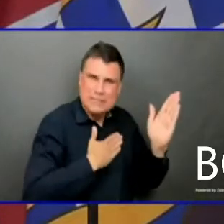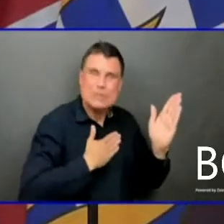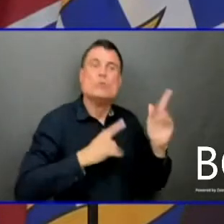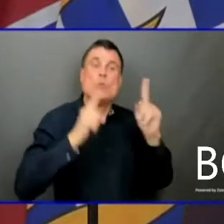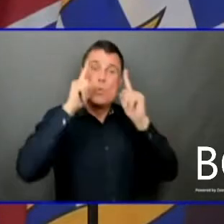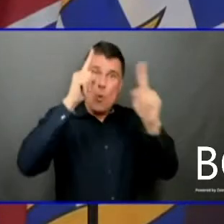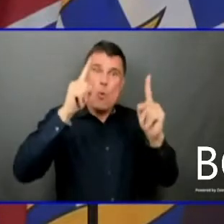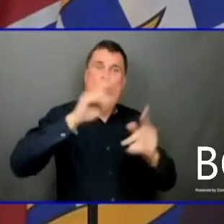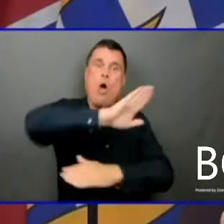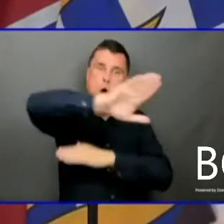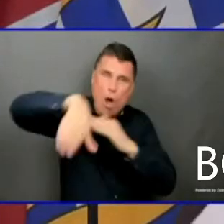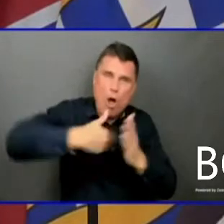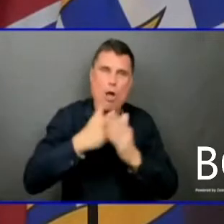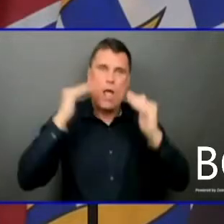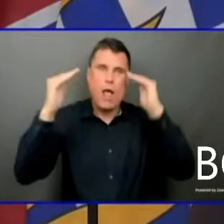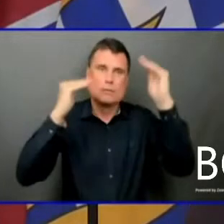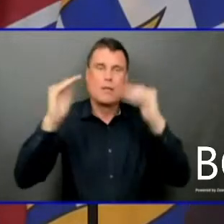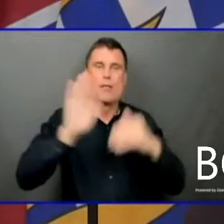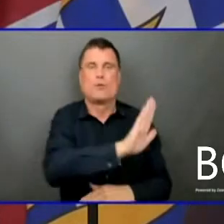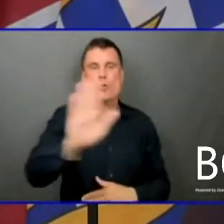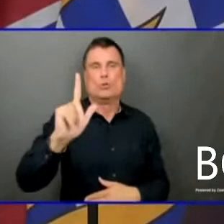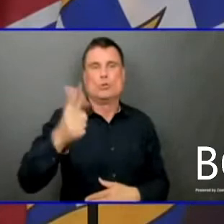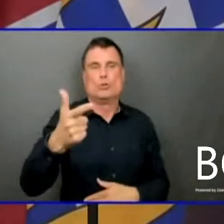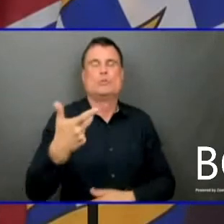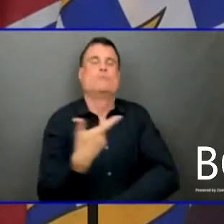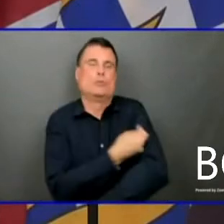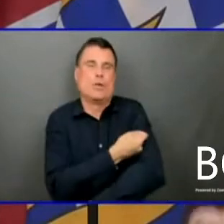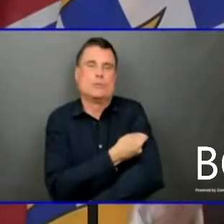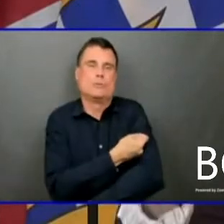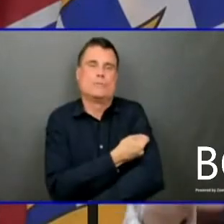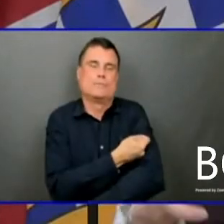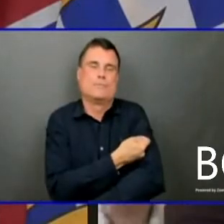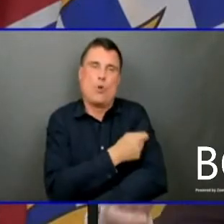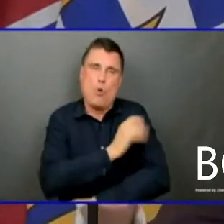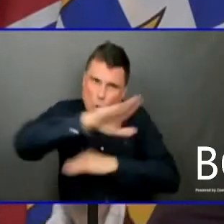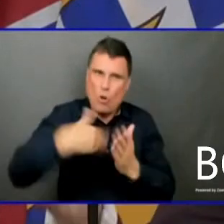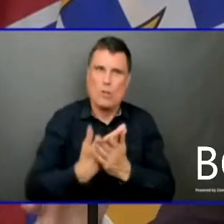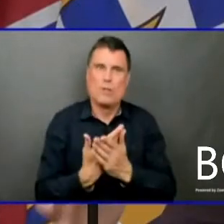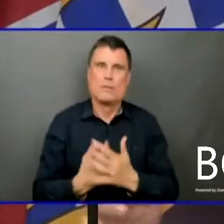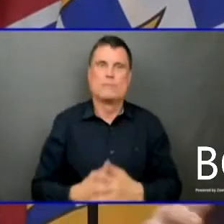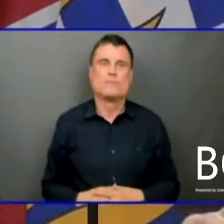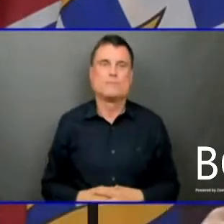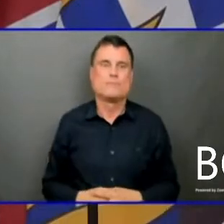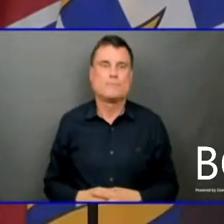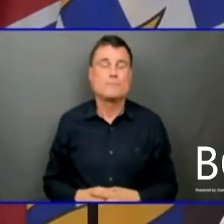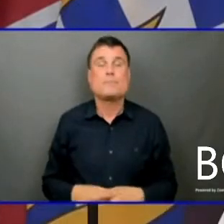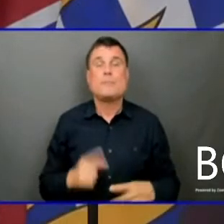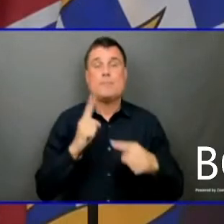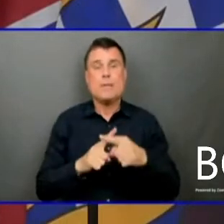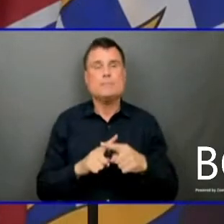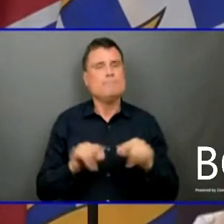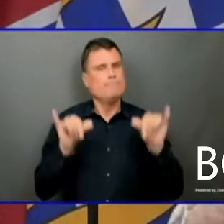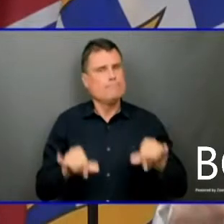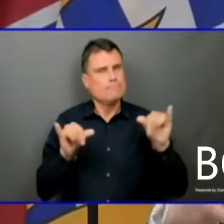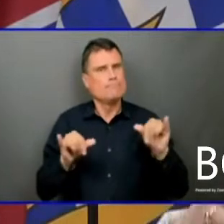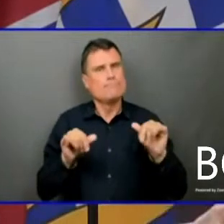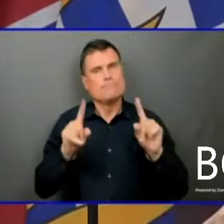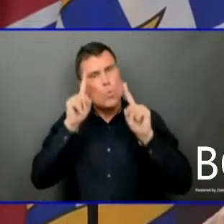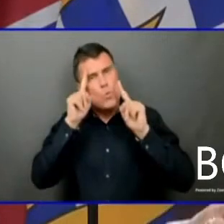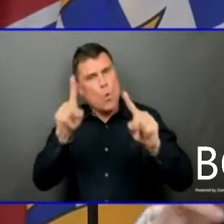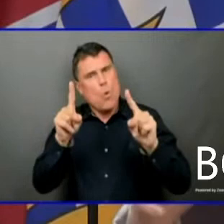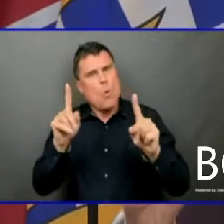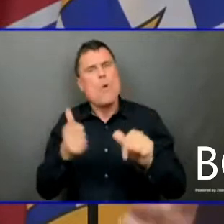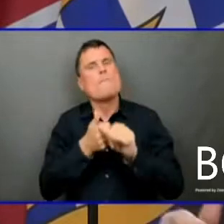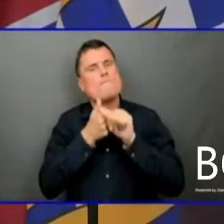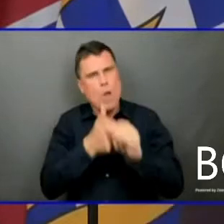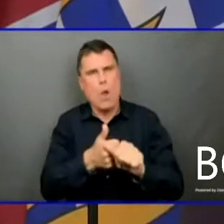注册完了之后就会有打疫苗。所以上次也说了注册的作用，注册呢使得他们对疫苗